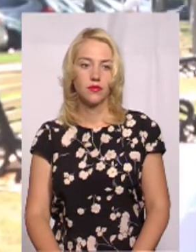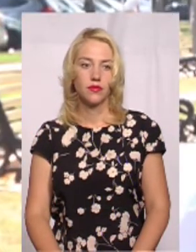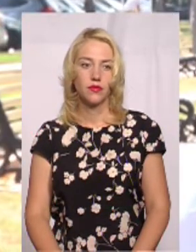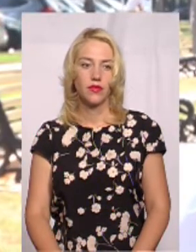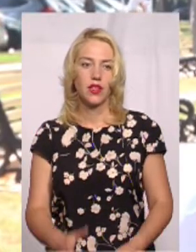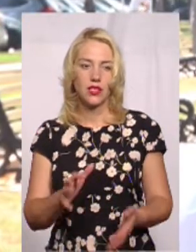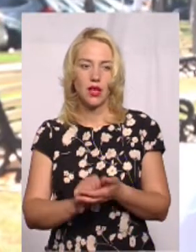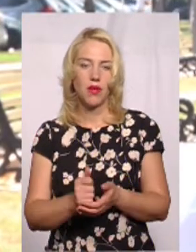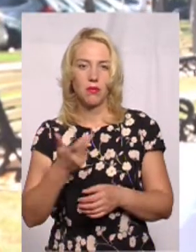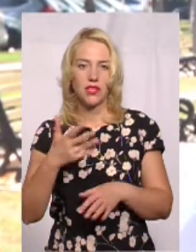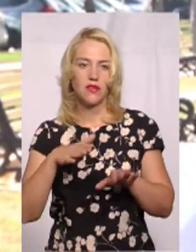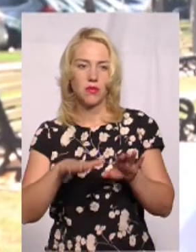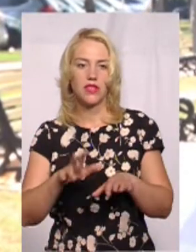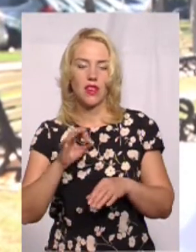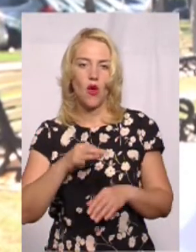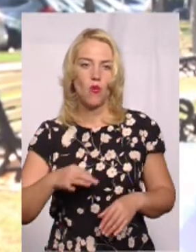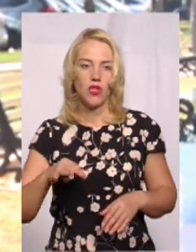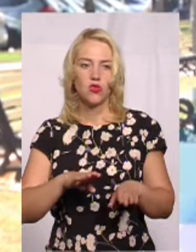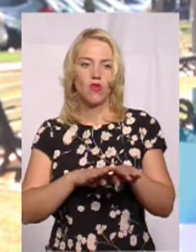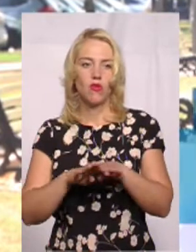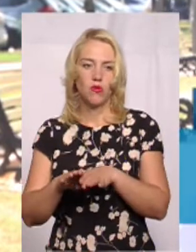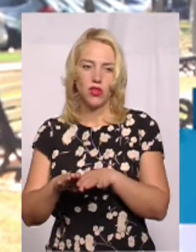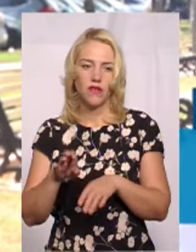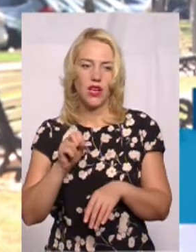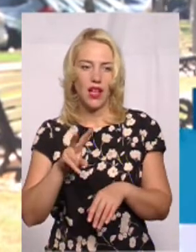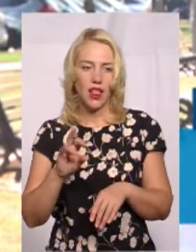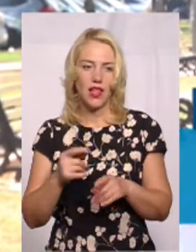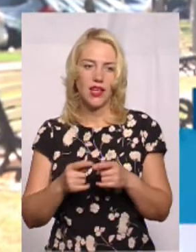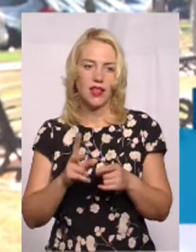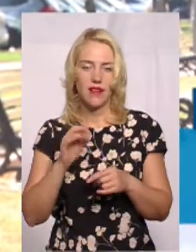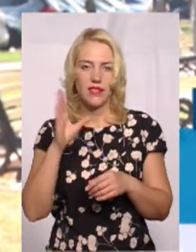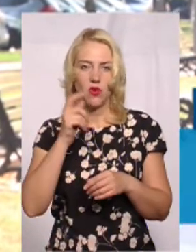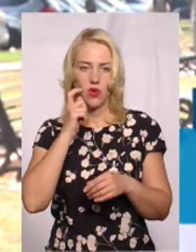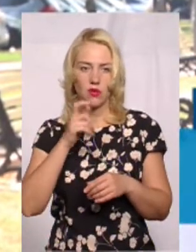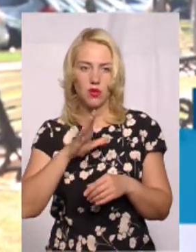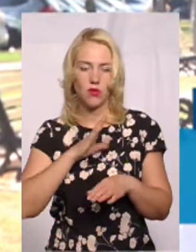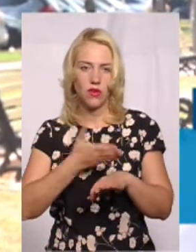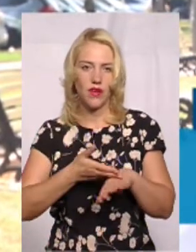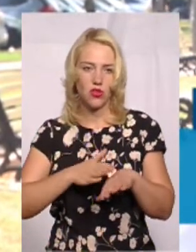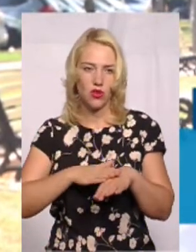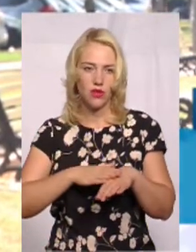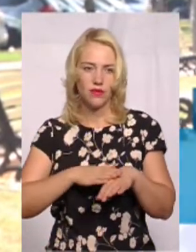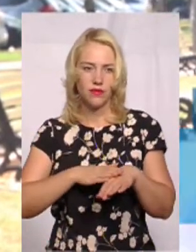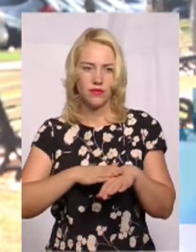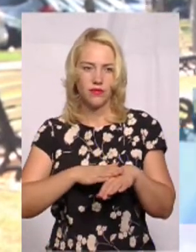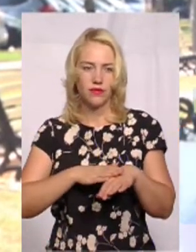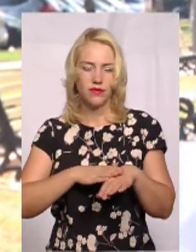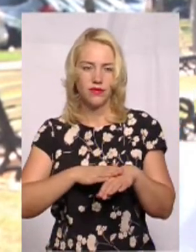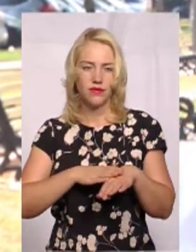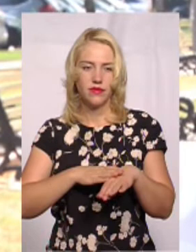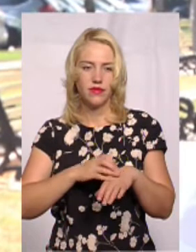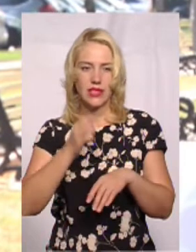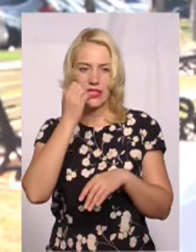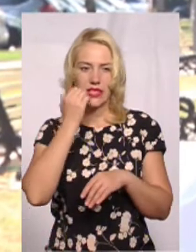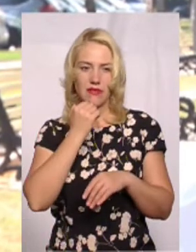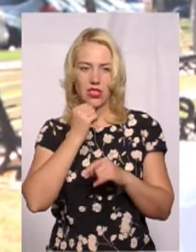Займала призові місця на обласному рівні, але, звісно, на всеукраїнському було дуже важко. І завдяки